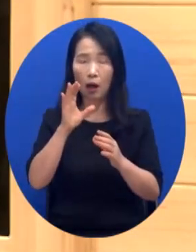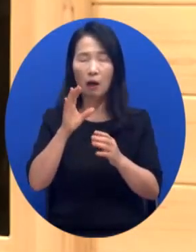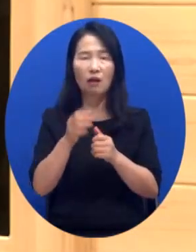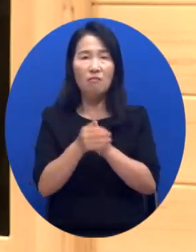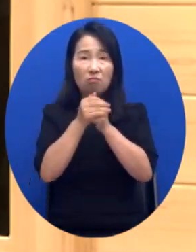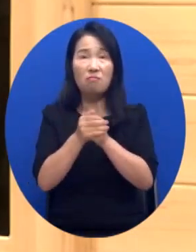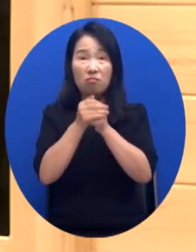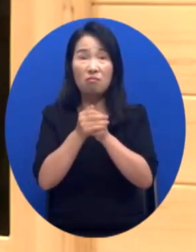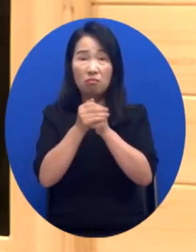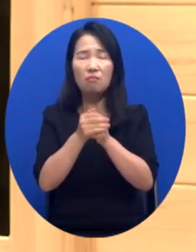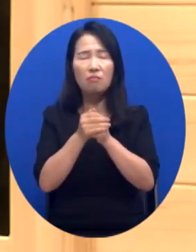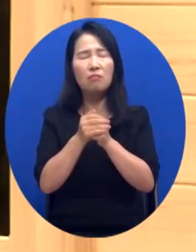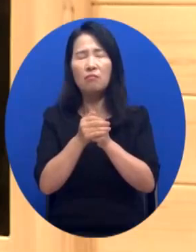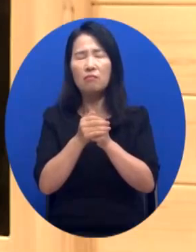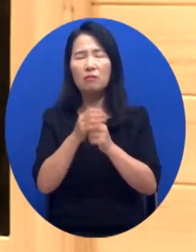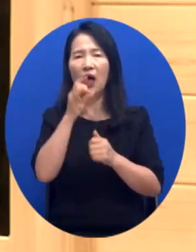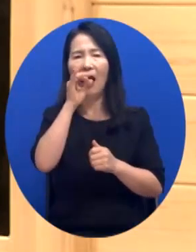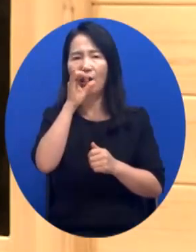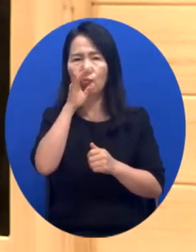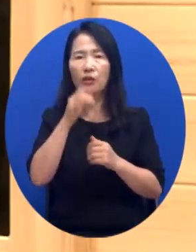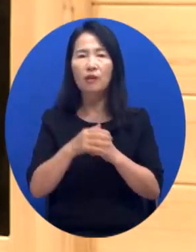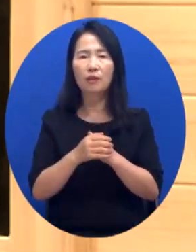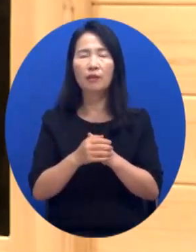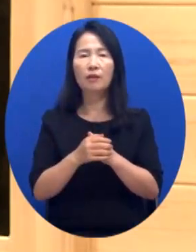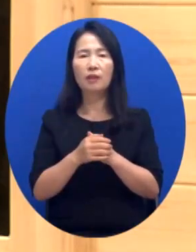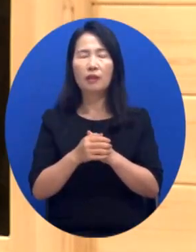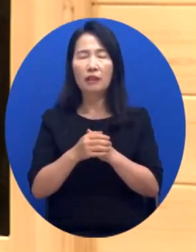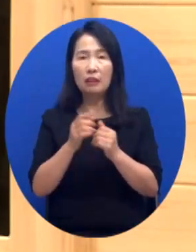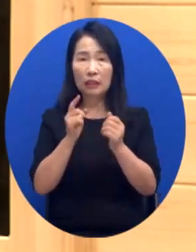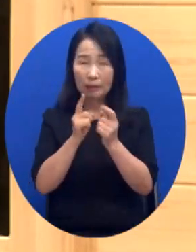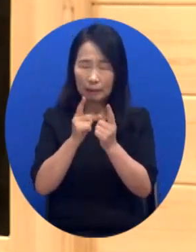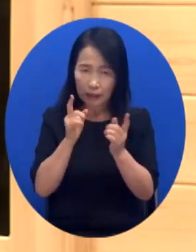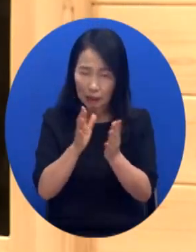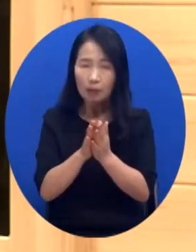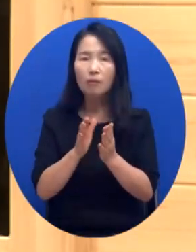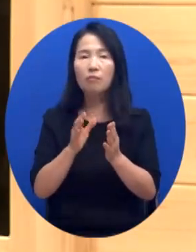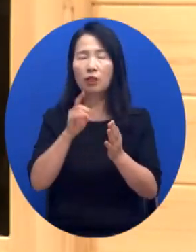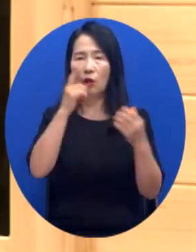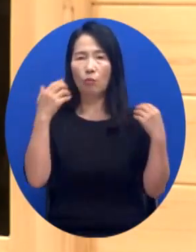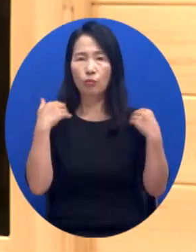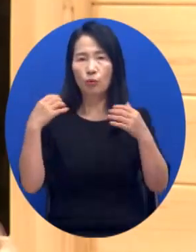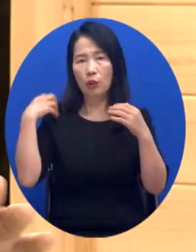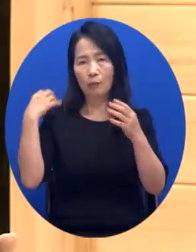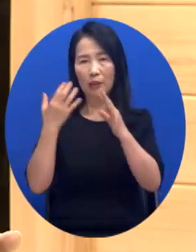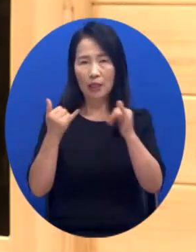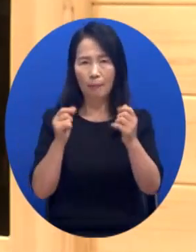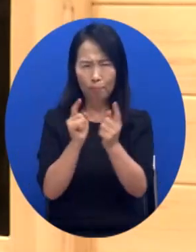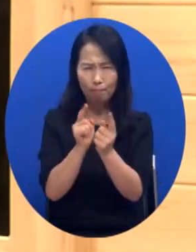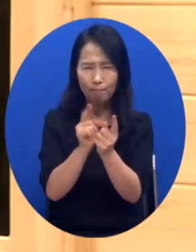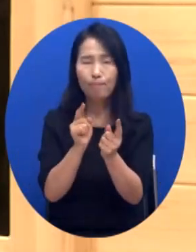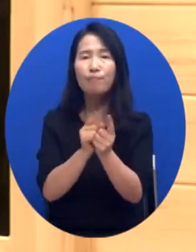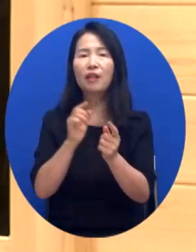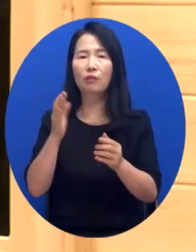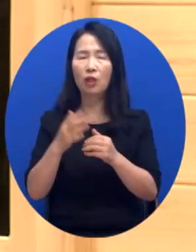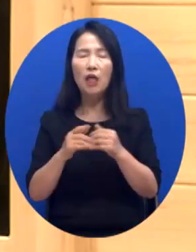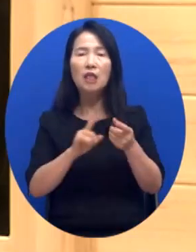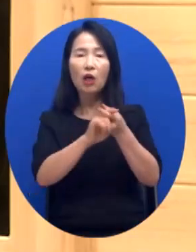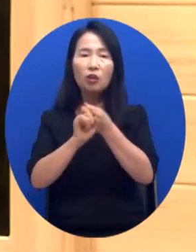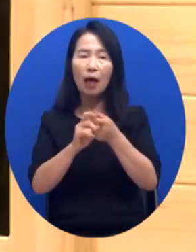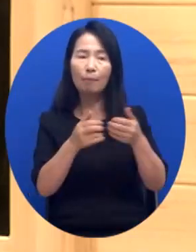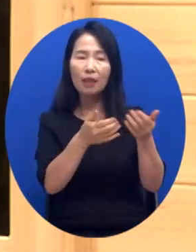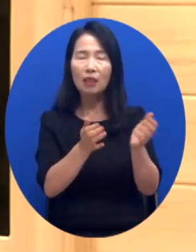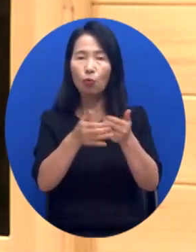든다고 뭐가 이루어집니까? 당연히 대정부 소통, 특별히 우리 한국교회 연합기관이 하나가